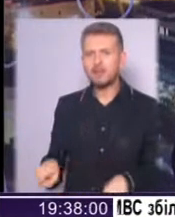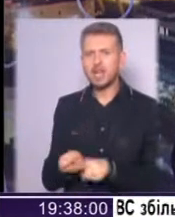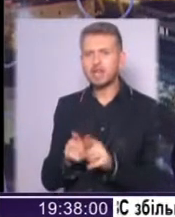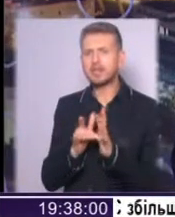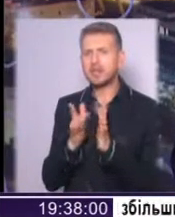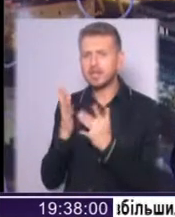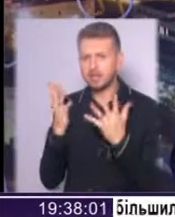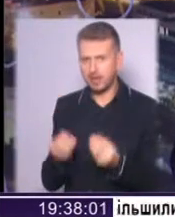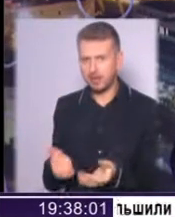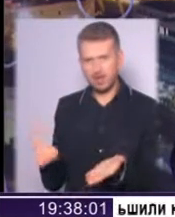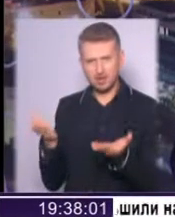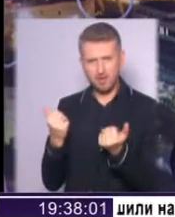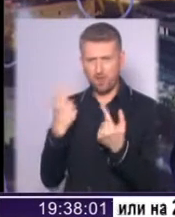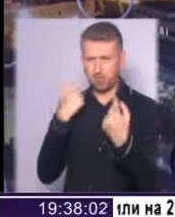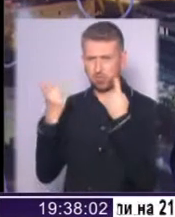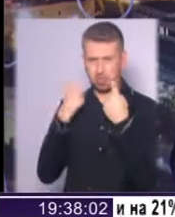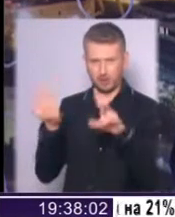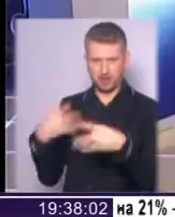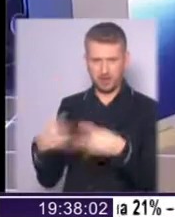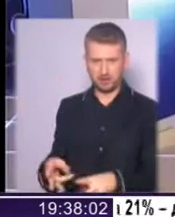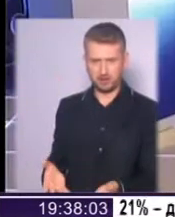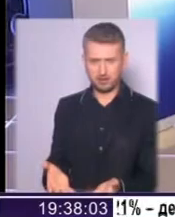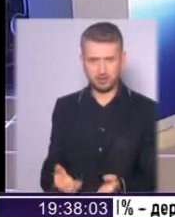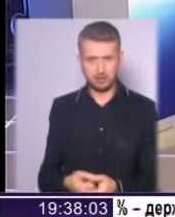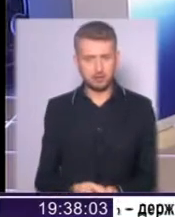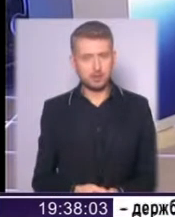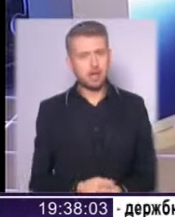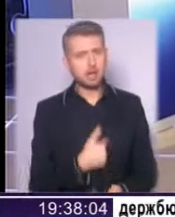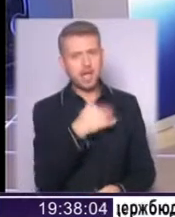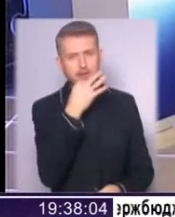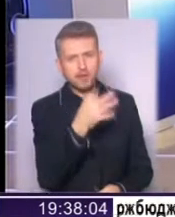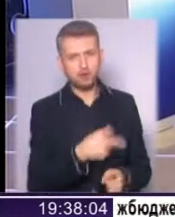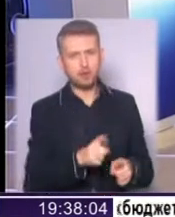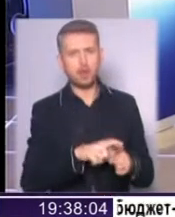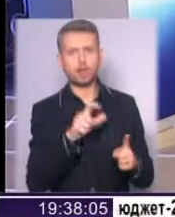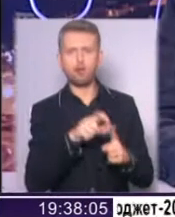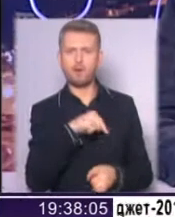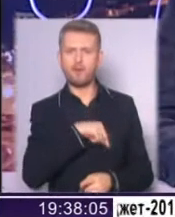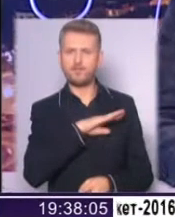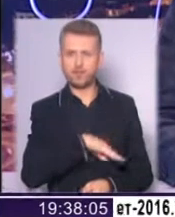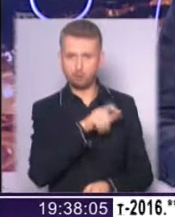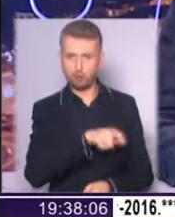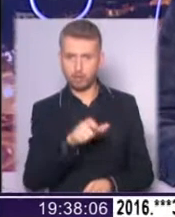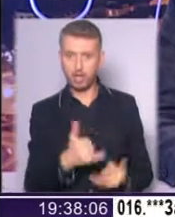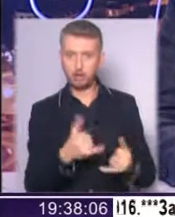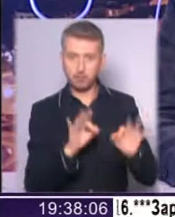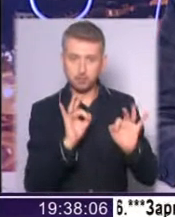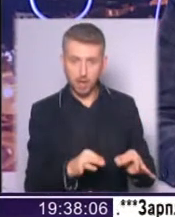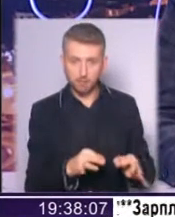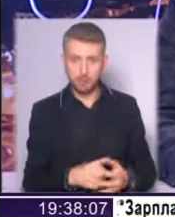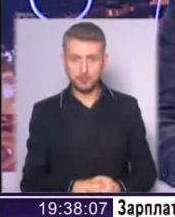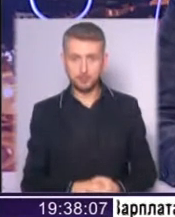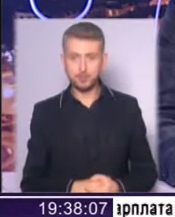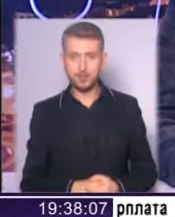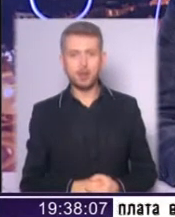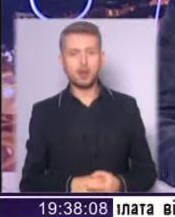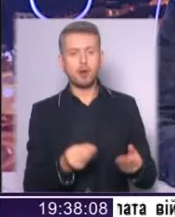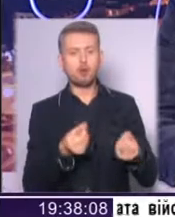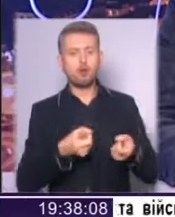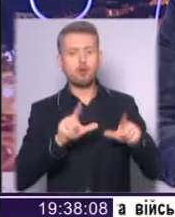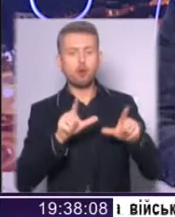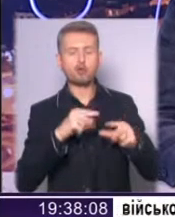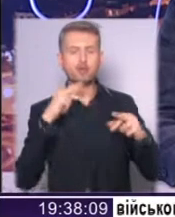говоримо, що Голодомор 32-33 років був геноцидом, і, ну правда, ну сьогодні важко, я згодна, неправильна політика, але